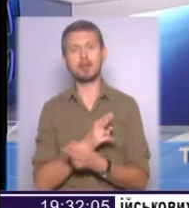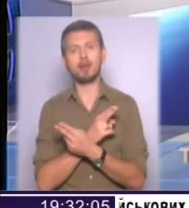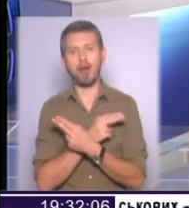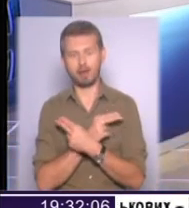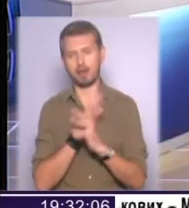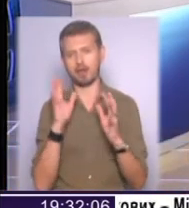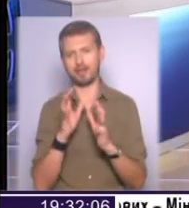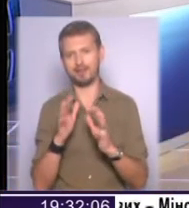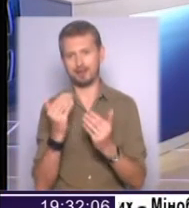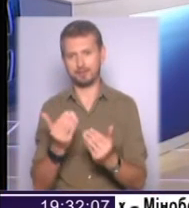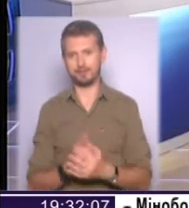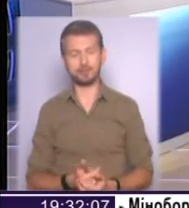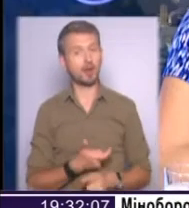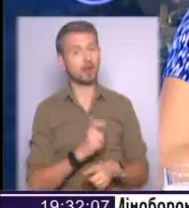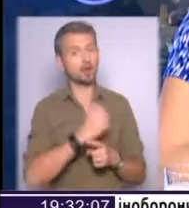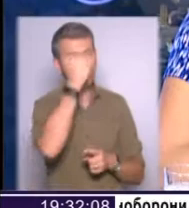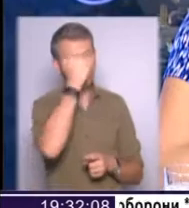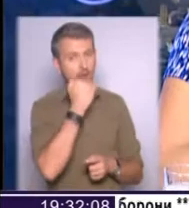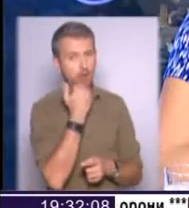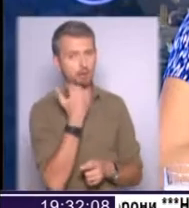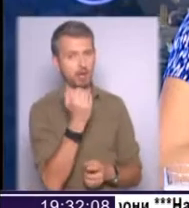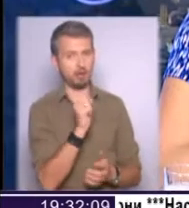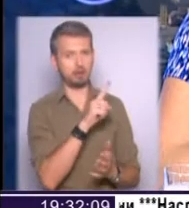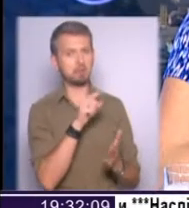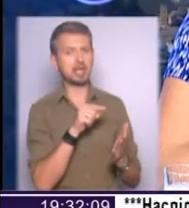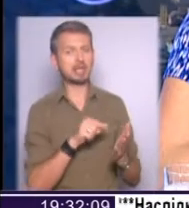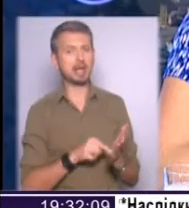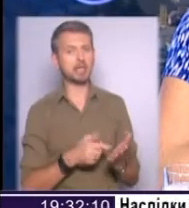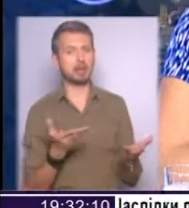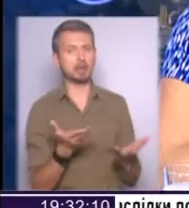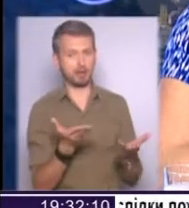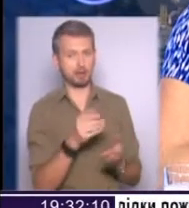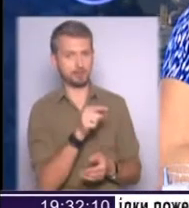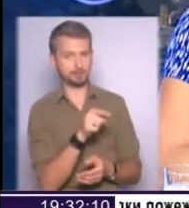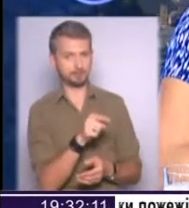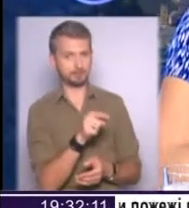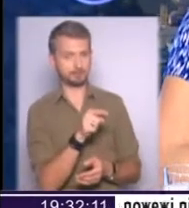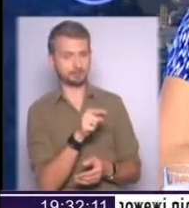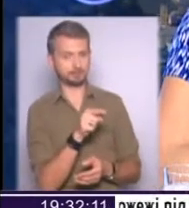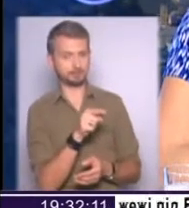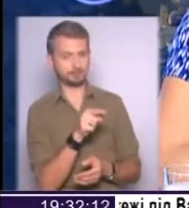Я ангела-хранителя. Дуже дякую вам. І питання, зрештою, яке підняла